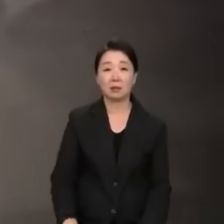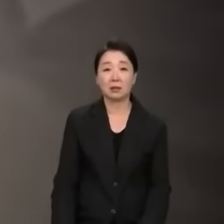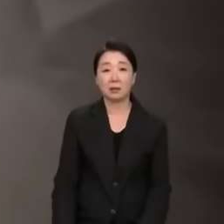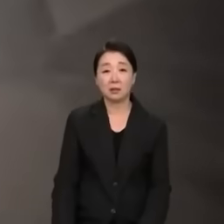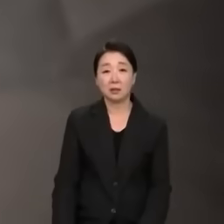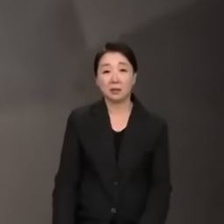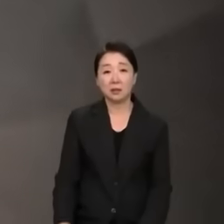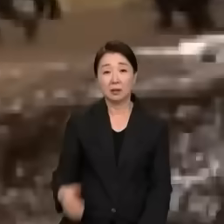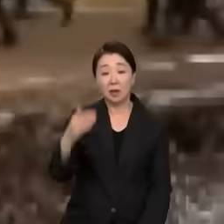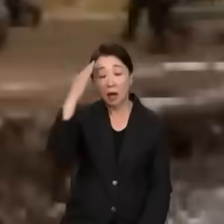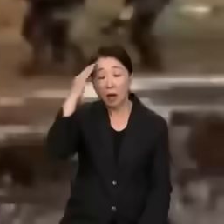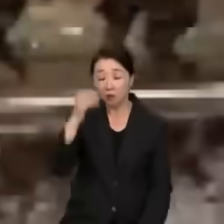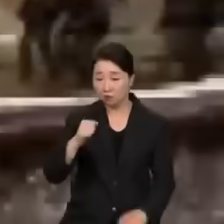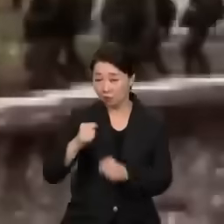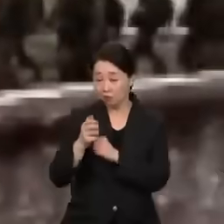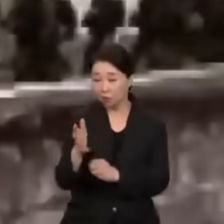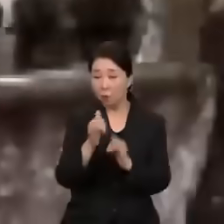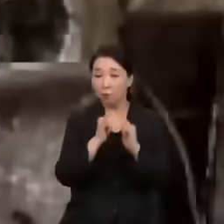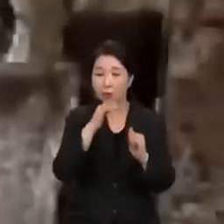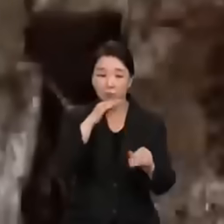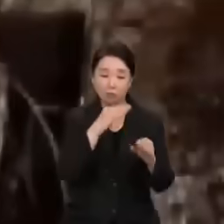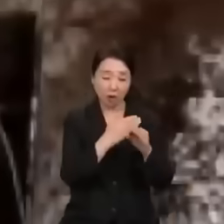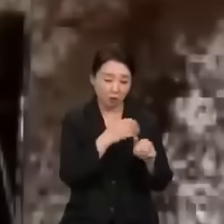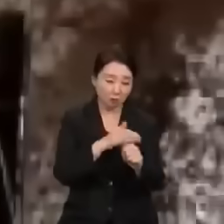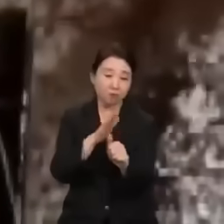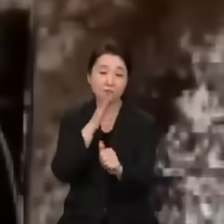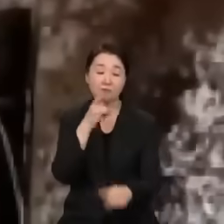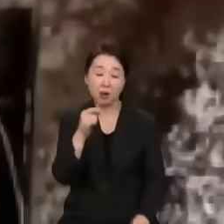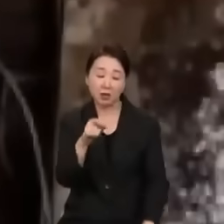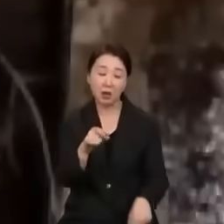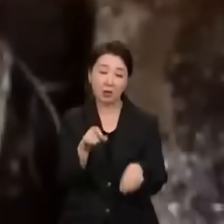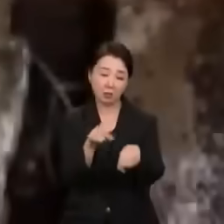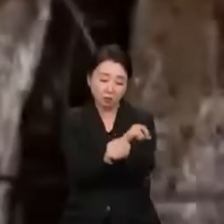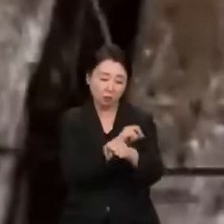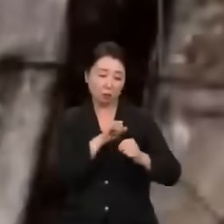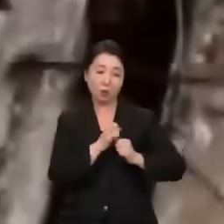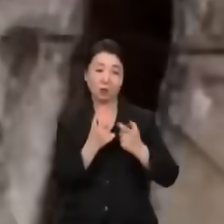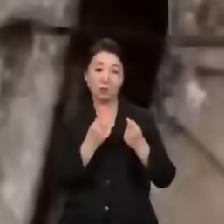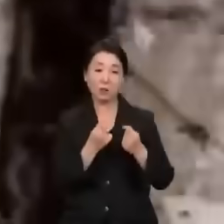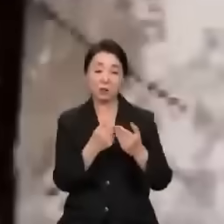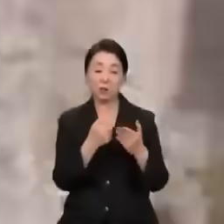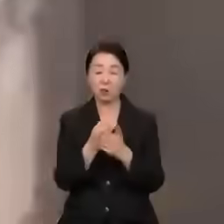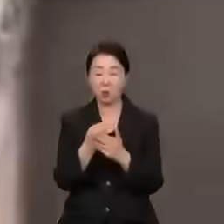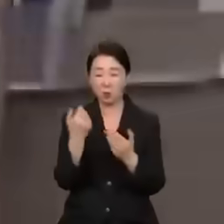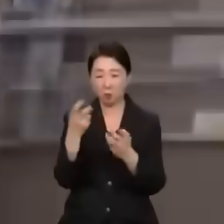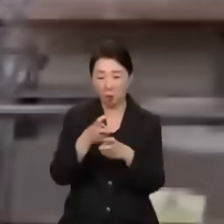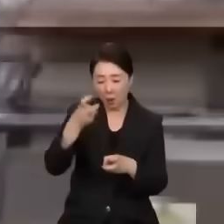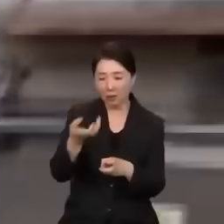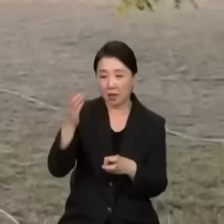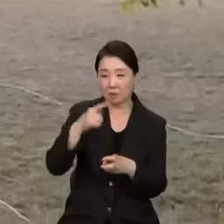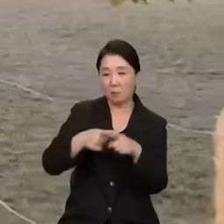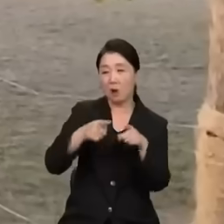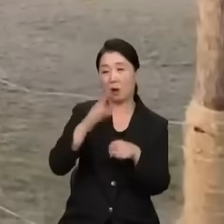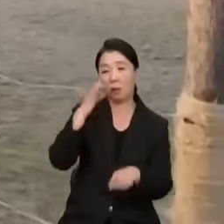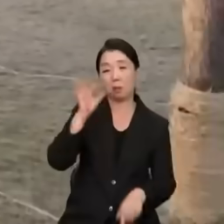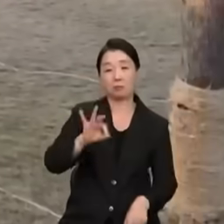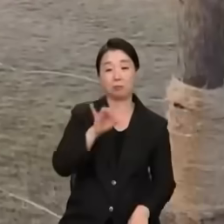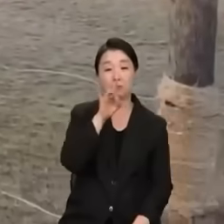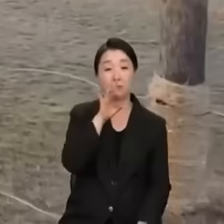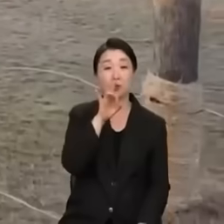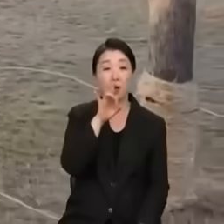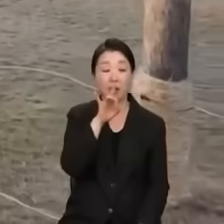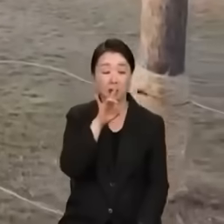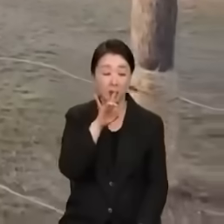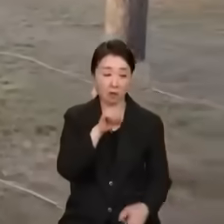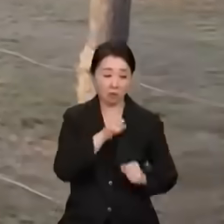전문가도 북한이 병력을 보낸 게 맞다면 특수전 병사들이기 때문에 과소평가할 수 없다고 밝혔습니다. 파병